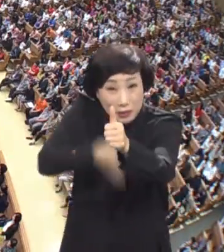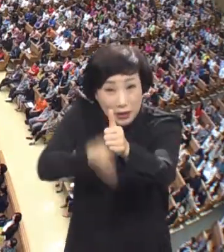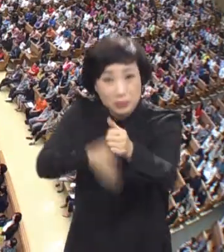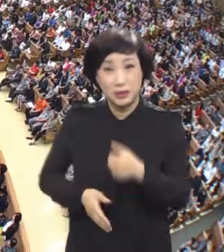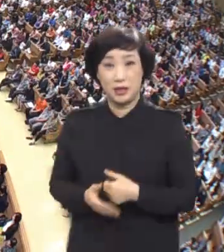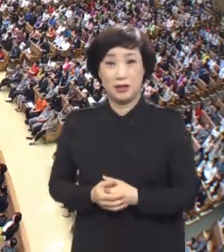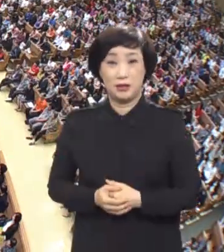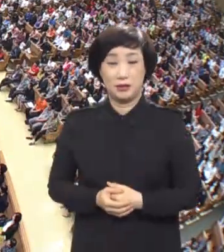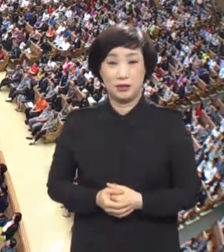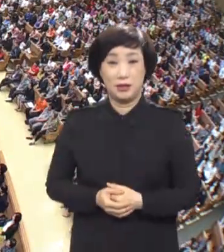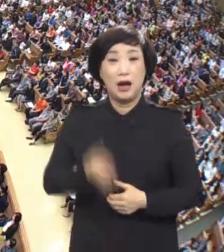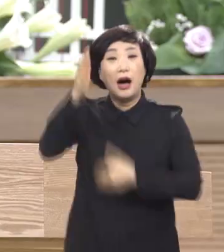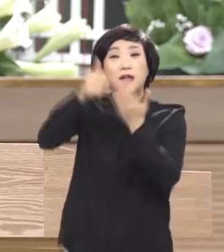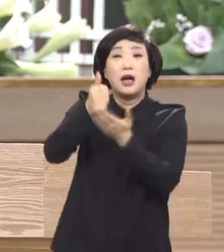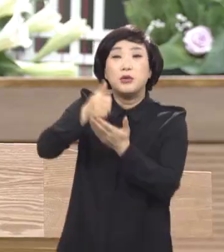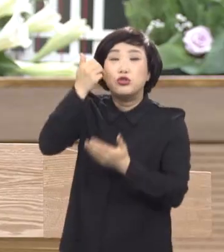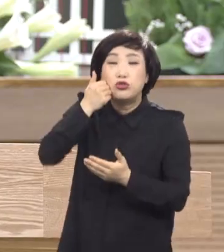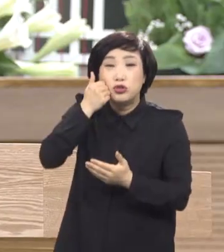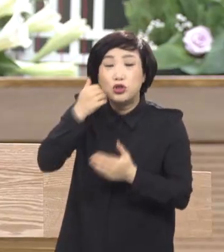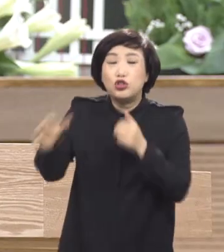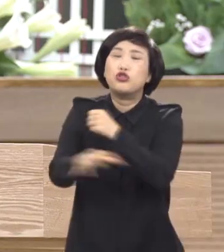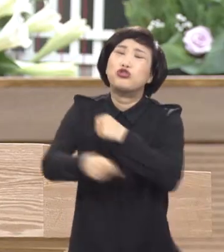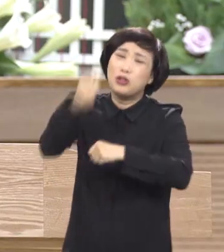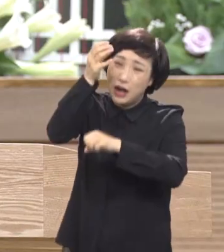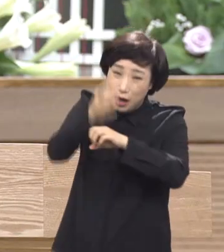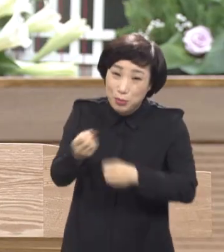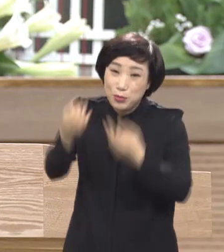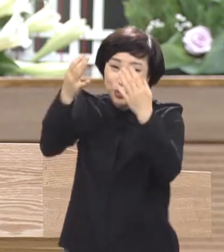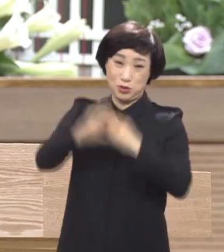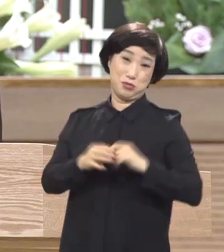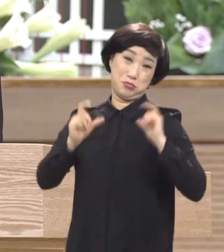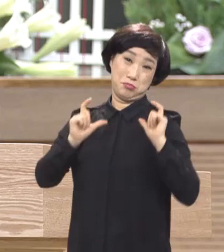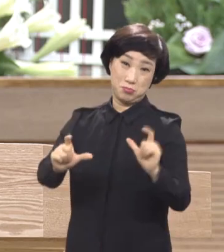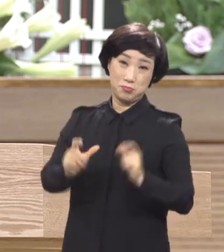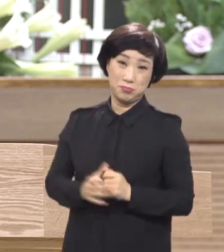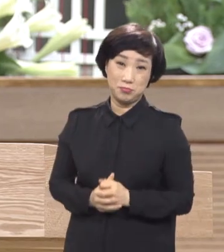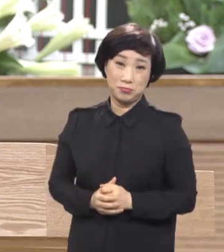하나님은 추수감사주를 만들었다 이 말입니다